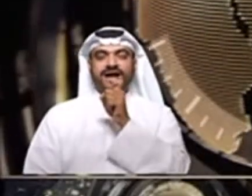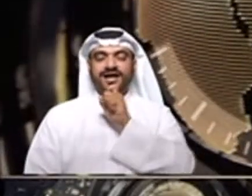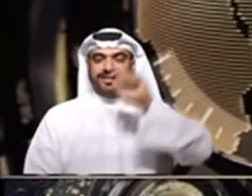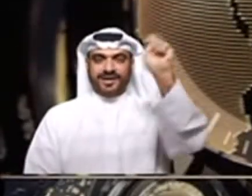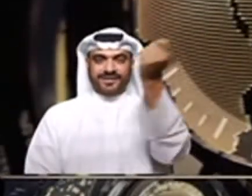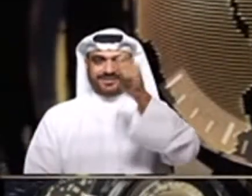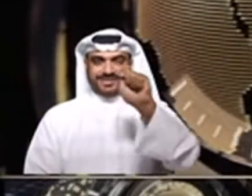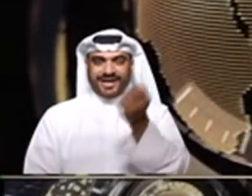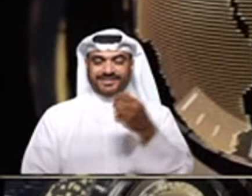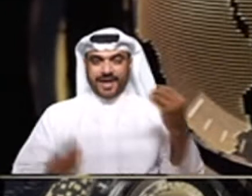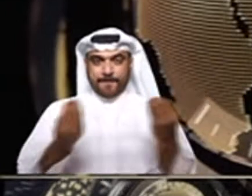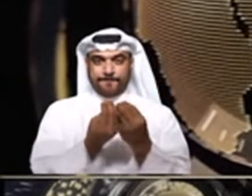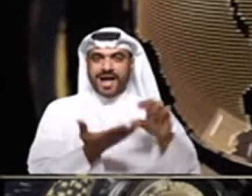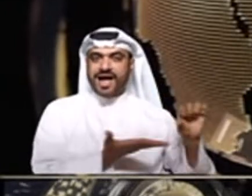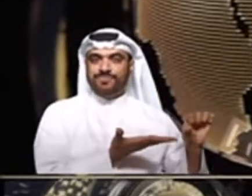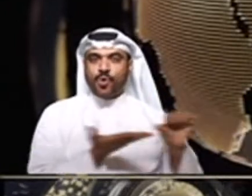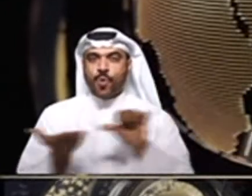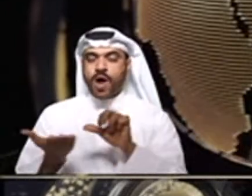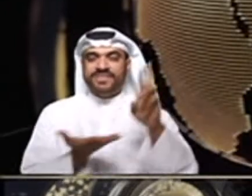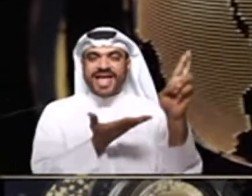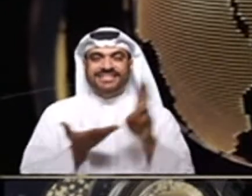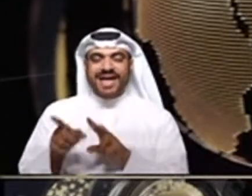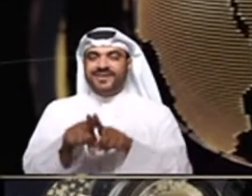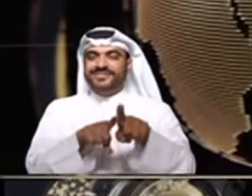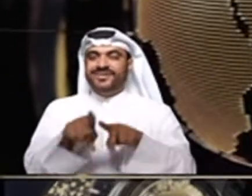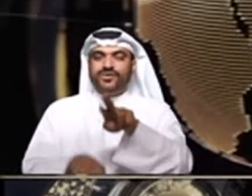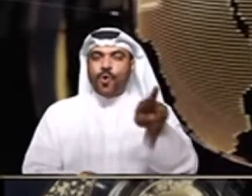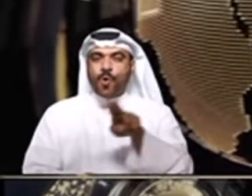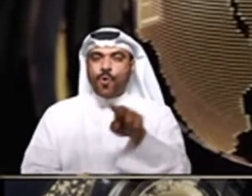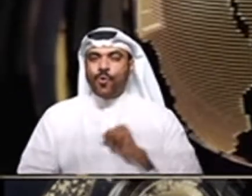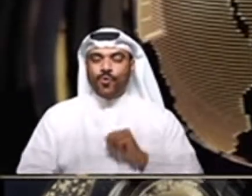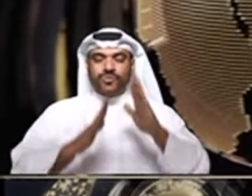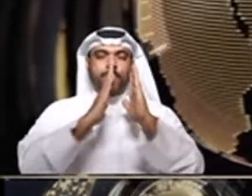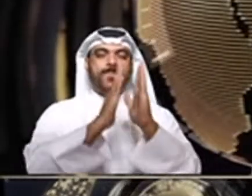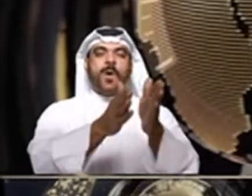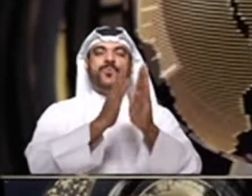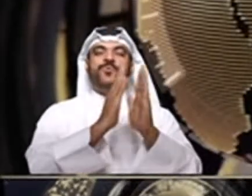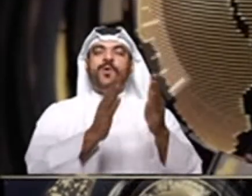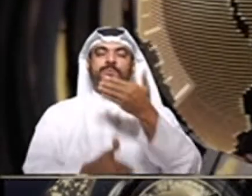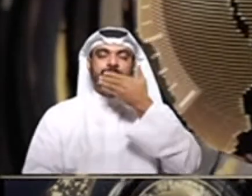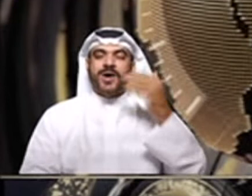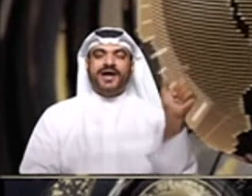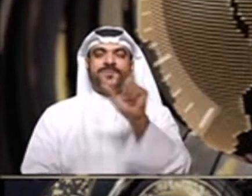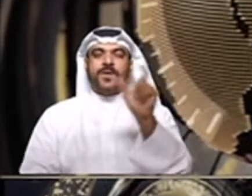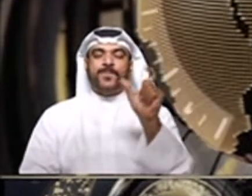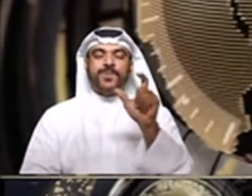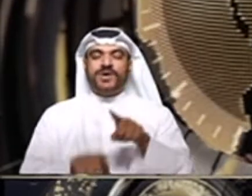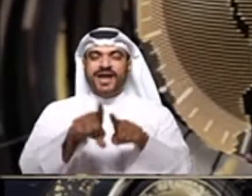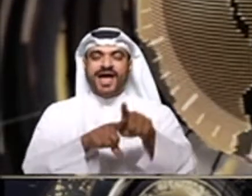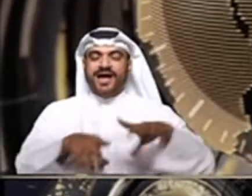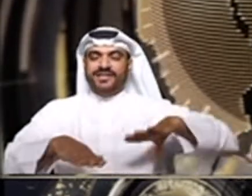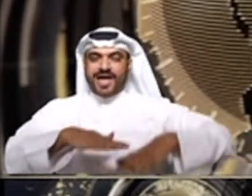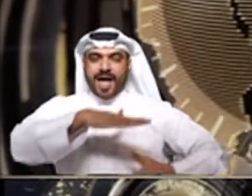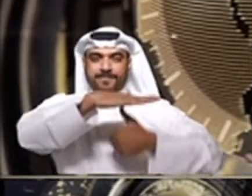قطر الشقيقة والوفد المرافق لسموه في زيارة أخوية يقدم فيها التهاني بمناسبة شهر رمضان المبارك لأخيه حضرة